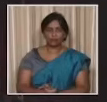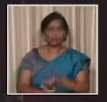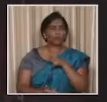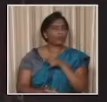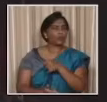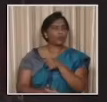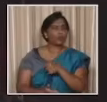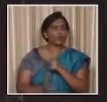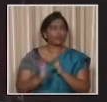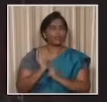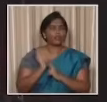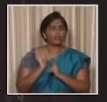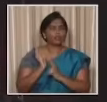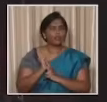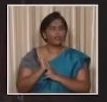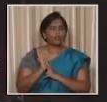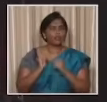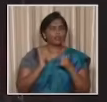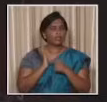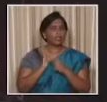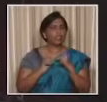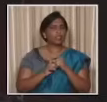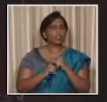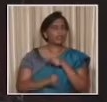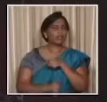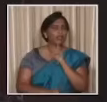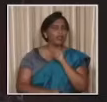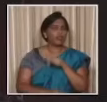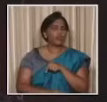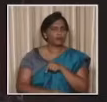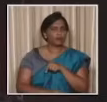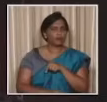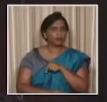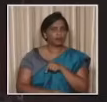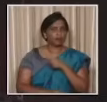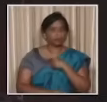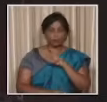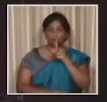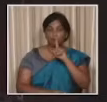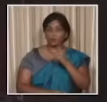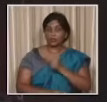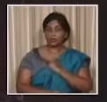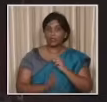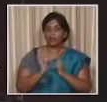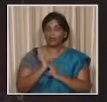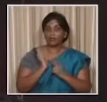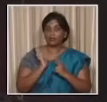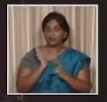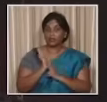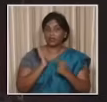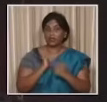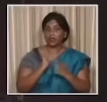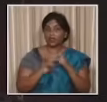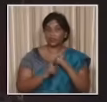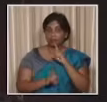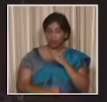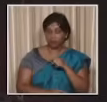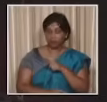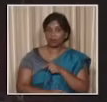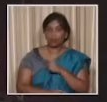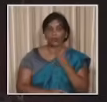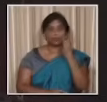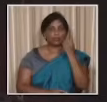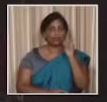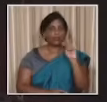කවුද මේ NVT ධම්මික කියන්නේ මම කියන්න කැමති NVT ධම්මික කියන්නේ